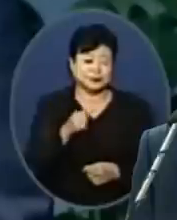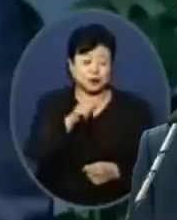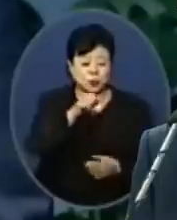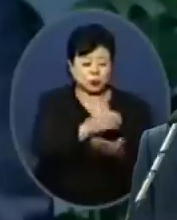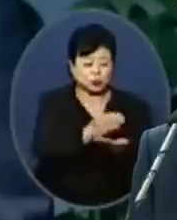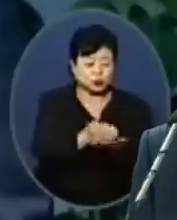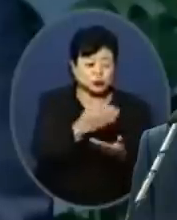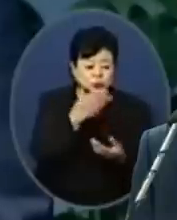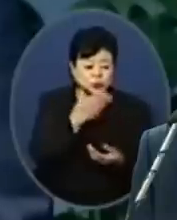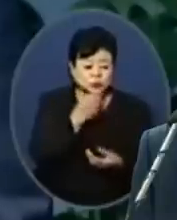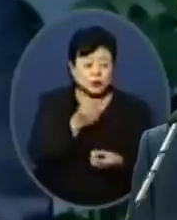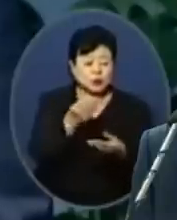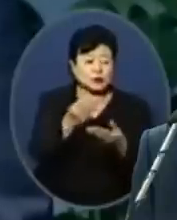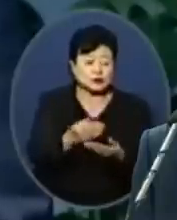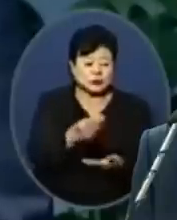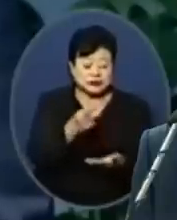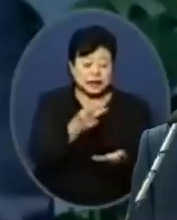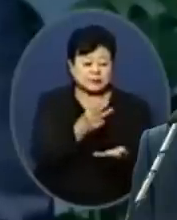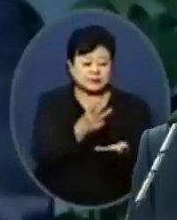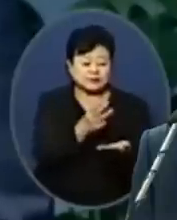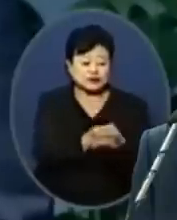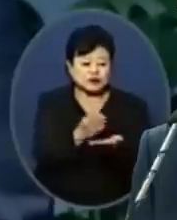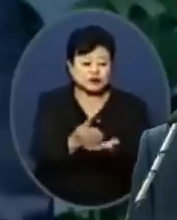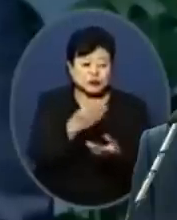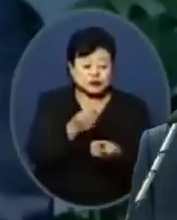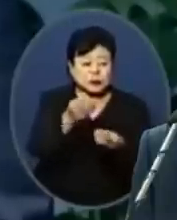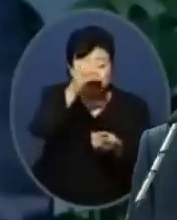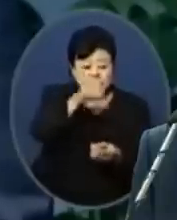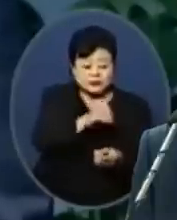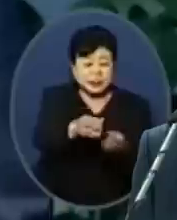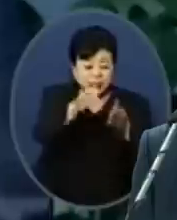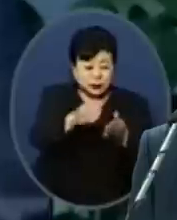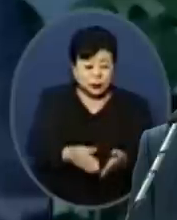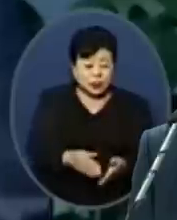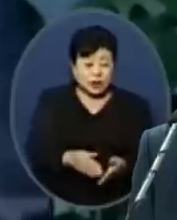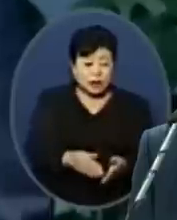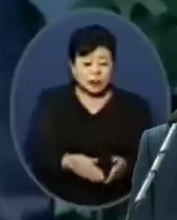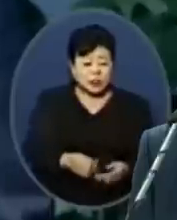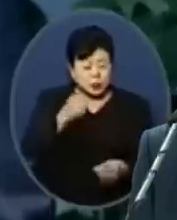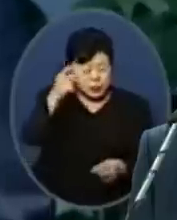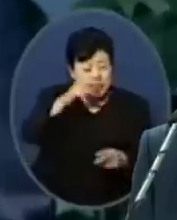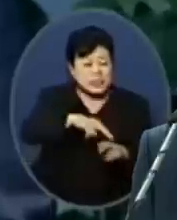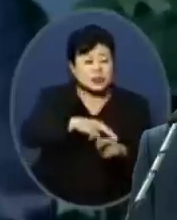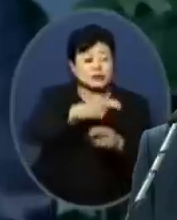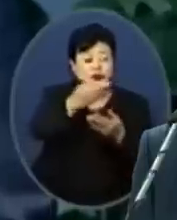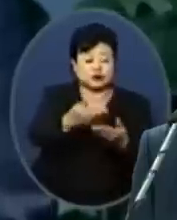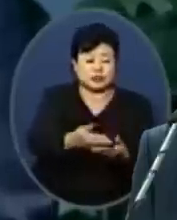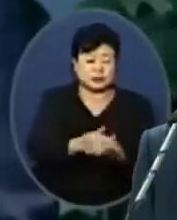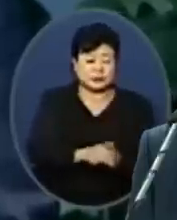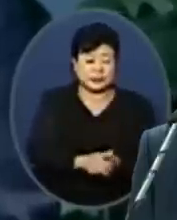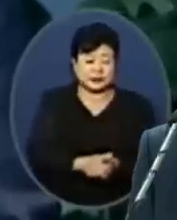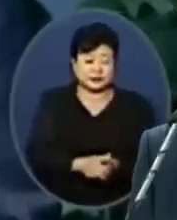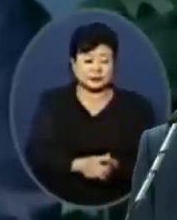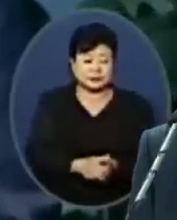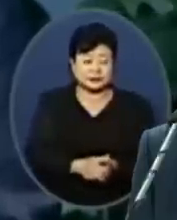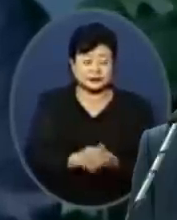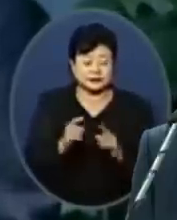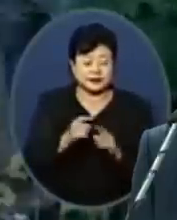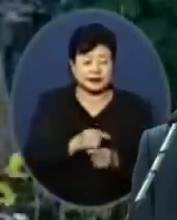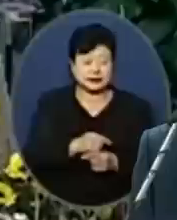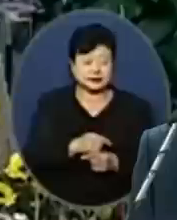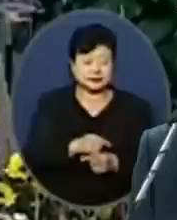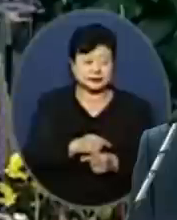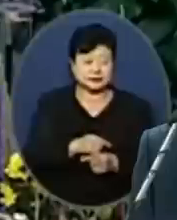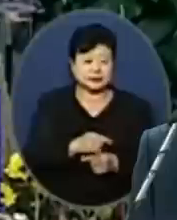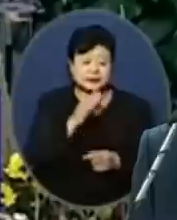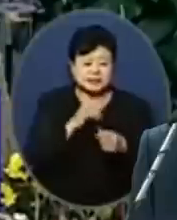오중복음과 삼중축복은 십자가를 통해서 주님이 여러분에게 주신 위대한 선물인 것입니다. 성경에는 진리를